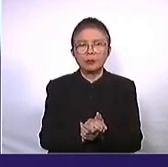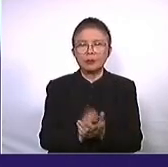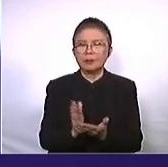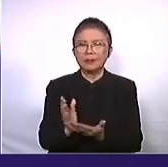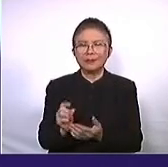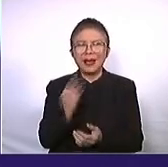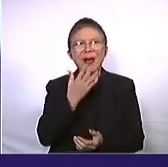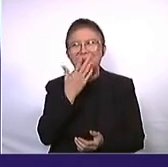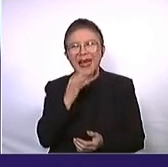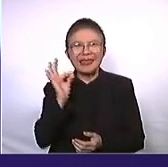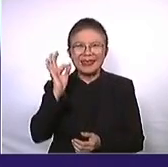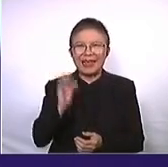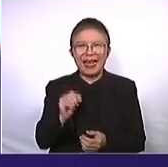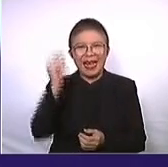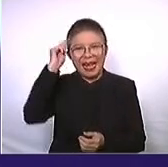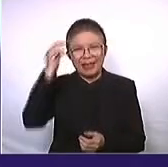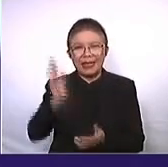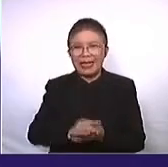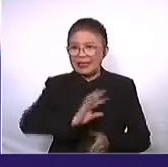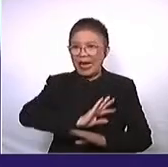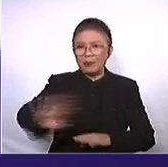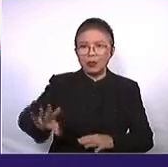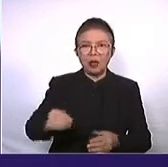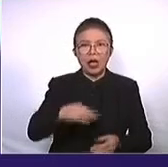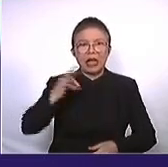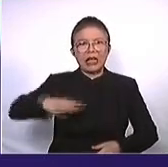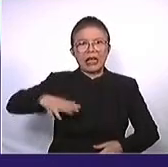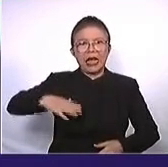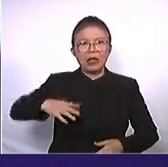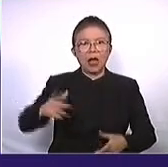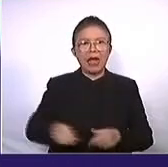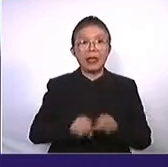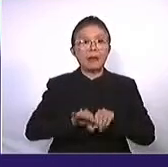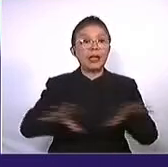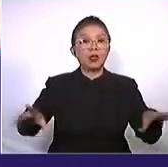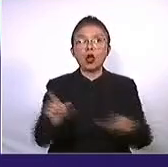yakuna dulatan bainal ayyam. Jangan biarkan kekayaan itu hanya